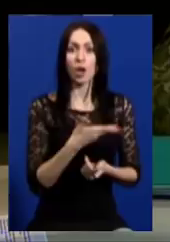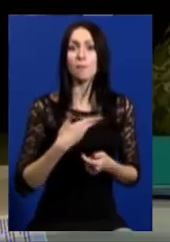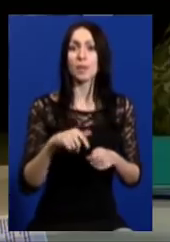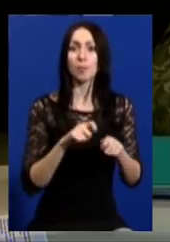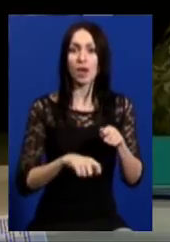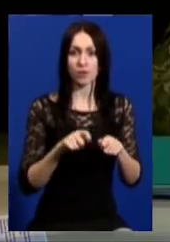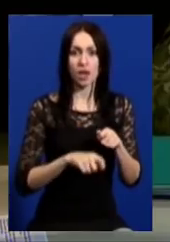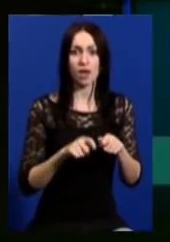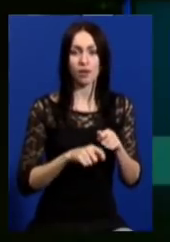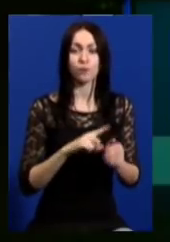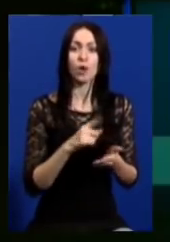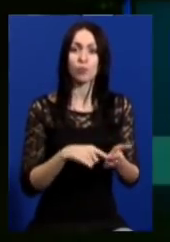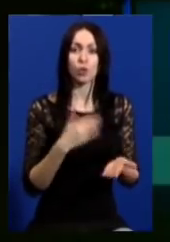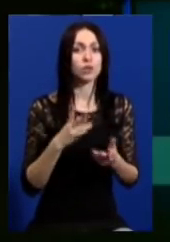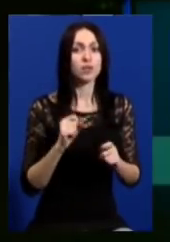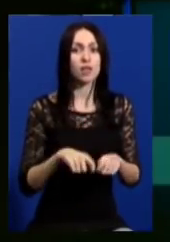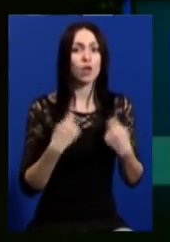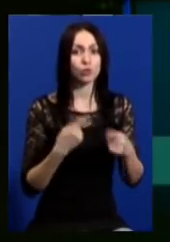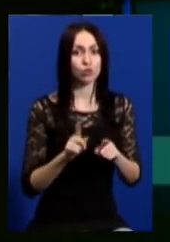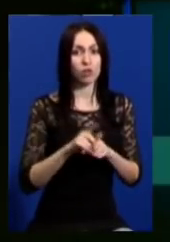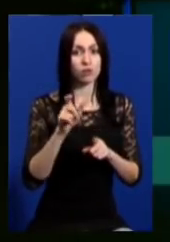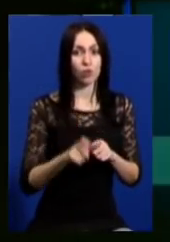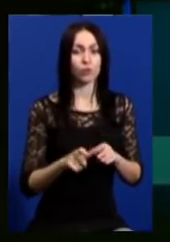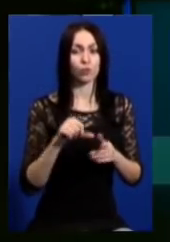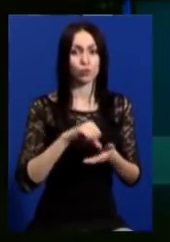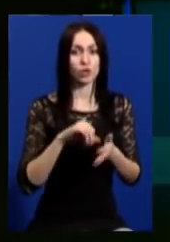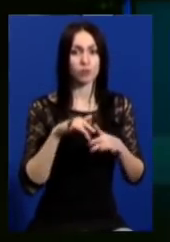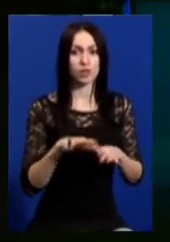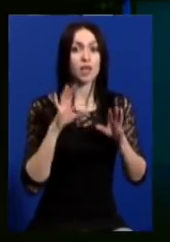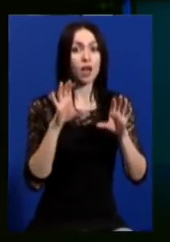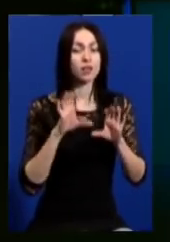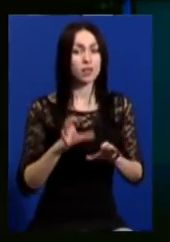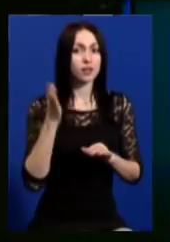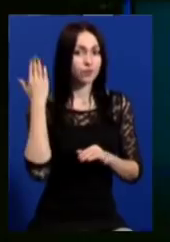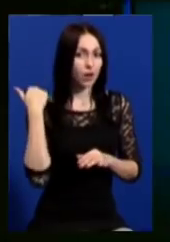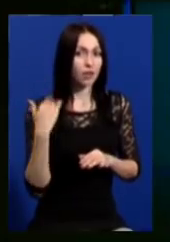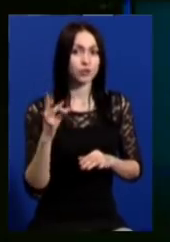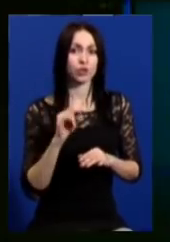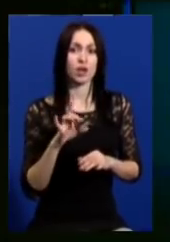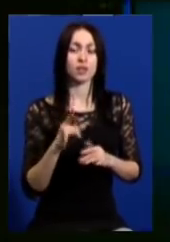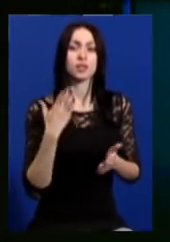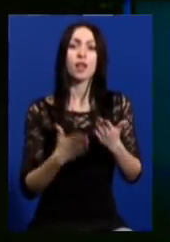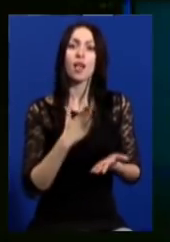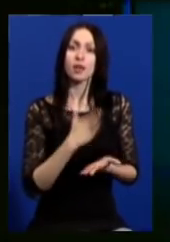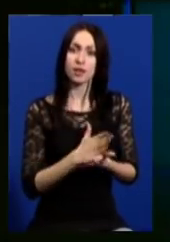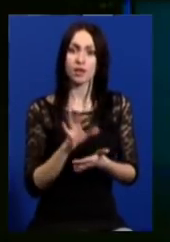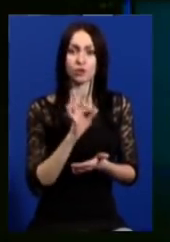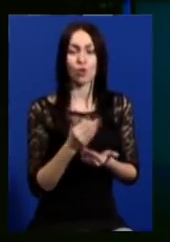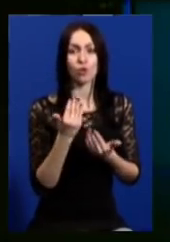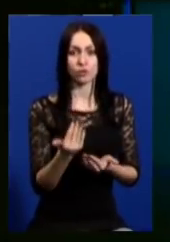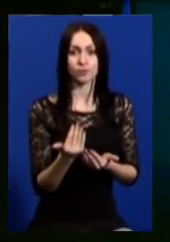перевіряємо питання, чи не порушував цей учасник цього заходу законодавство попередній раз, чи є стосовно